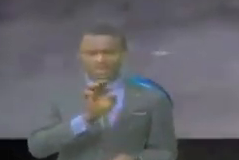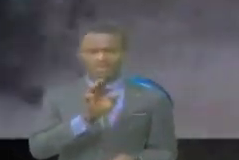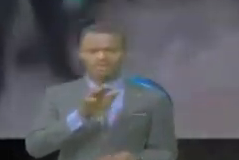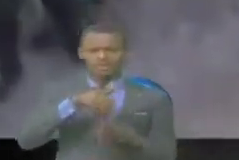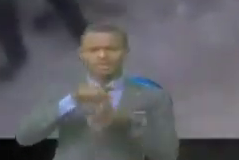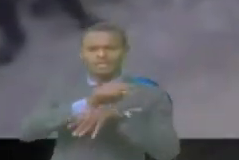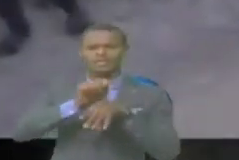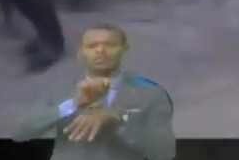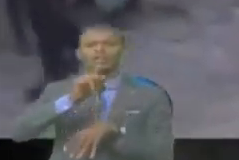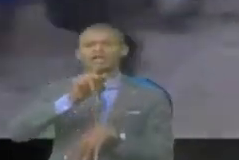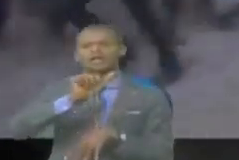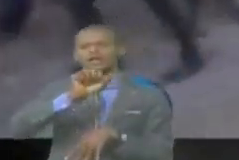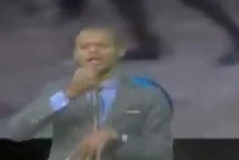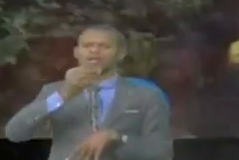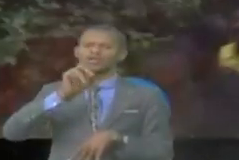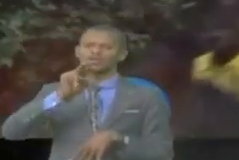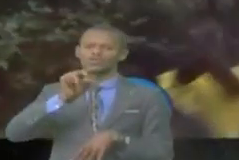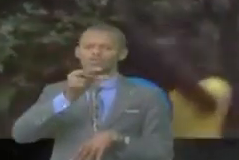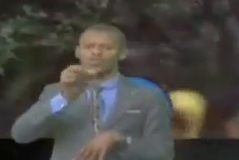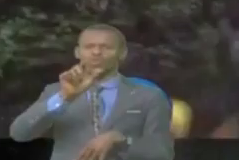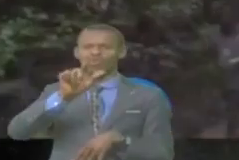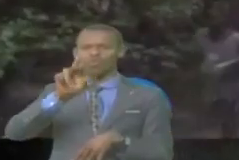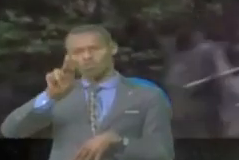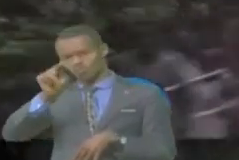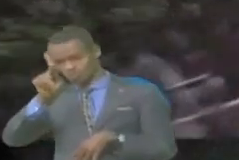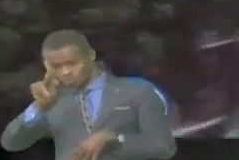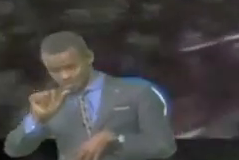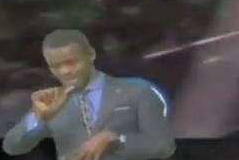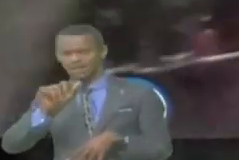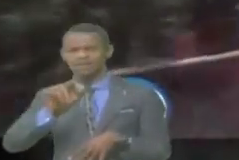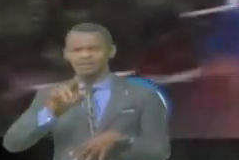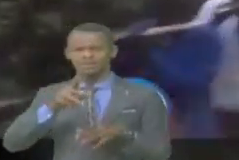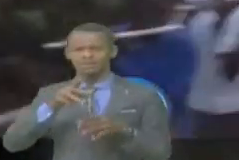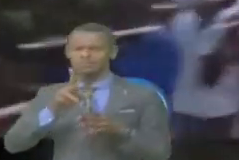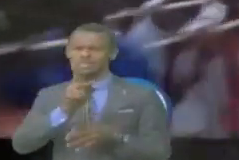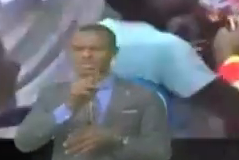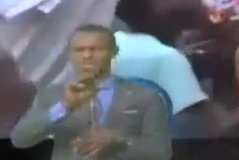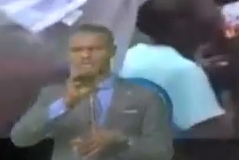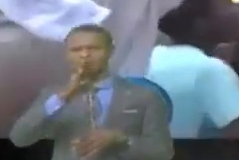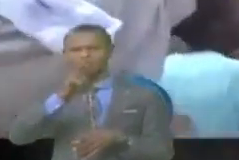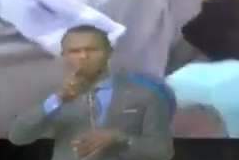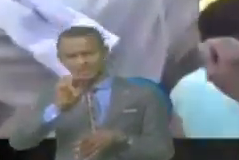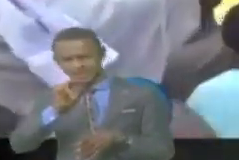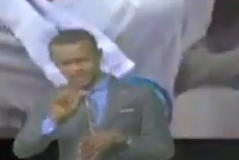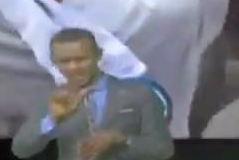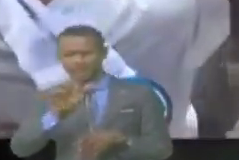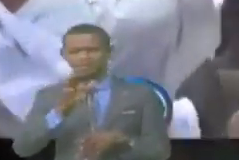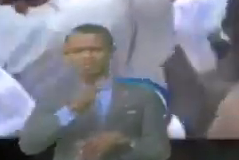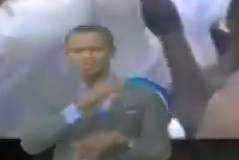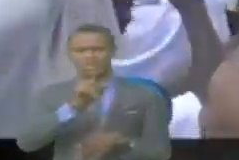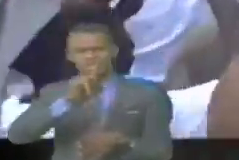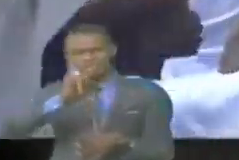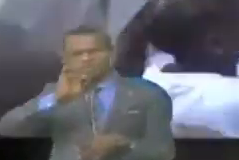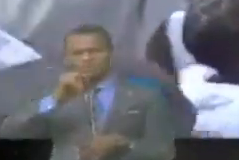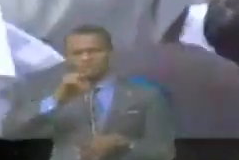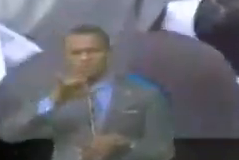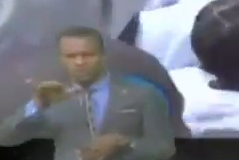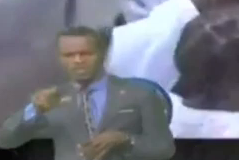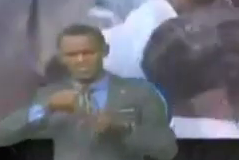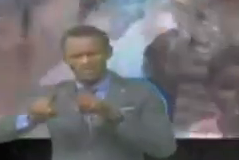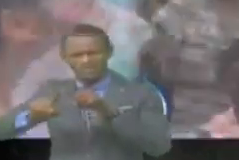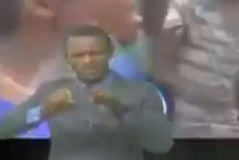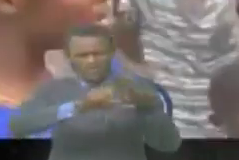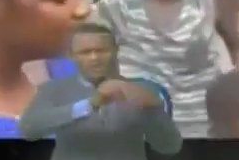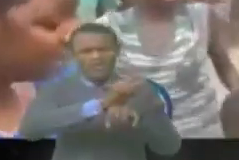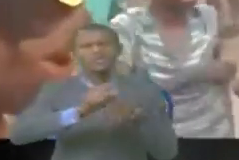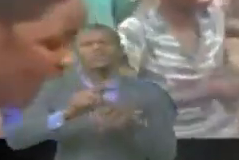Kasongolunda, précisément dans les secteurs de Mawanga, Kibunda, Panzi, commune rurale de Kingwangana. Jonathan Bialousuka